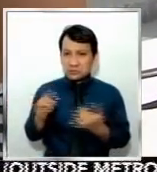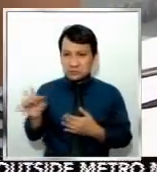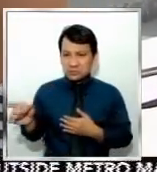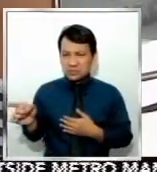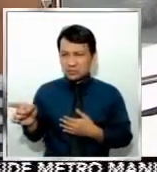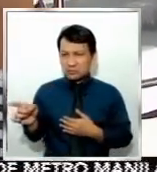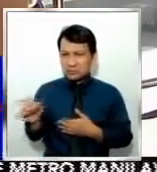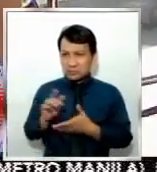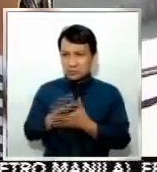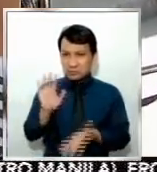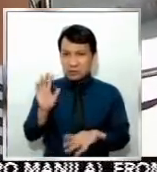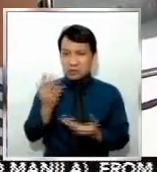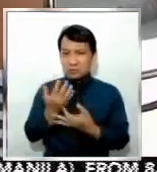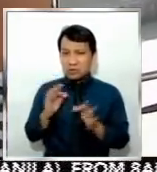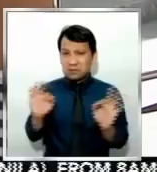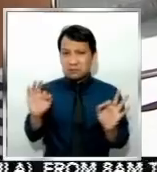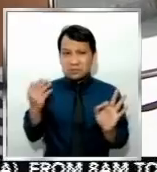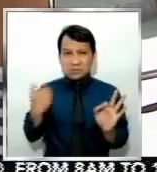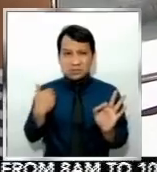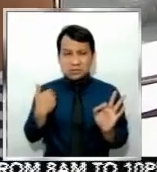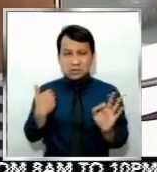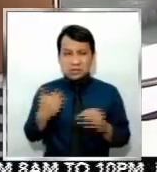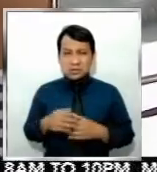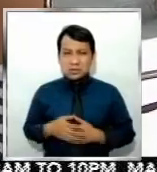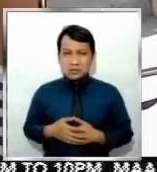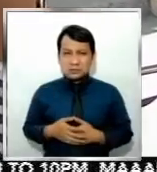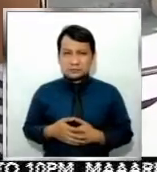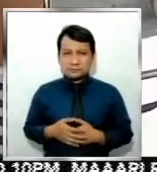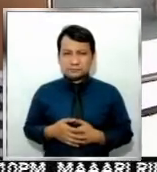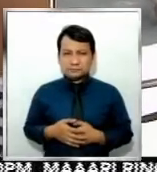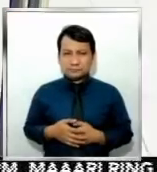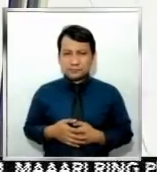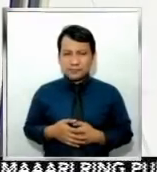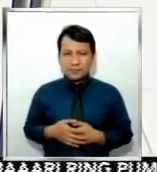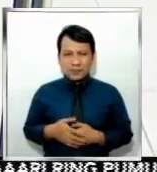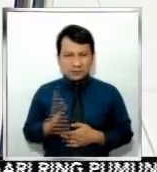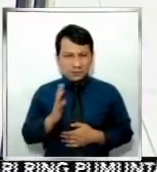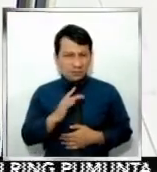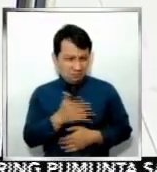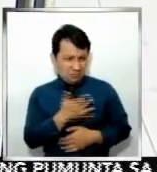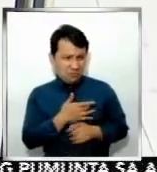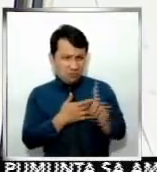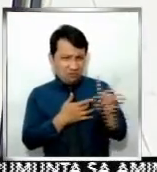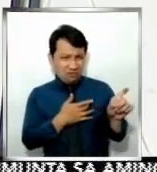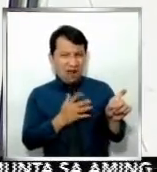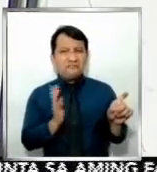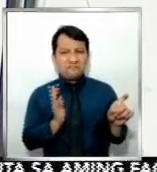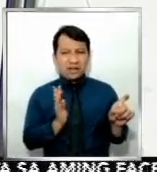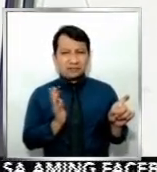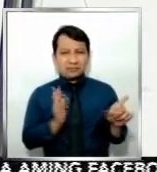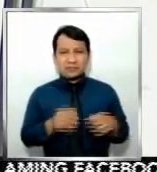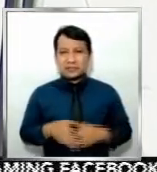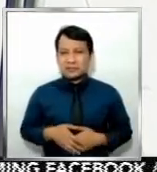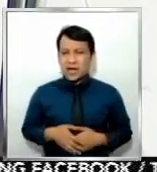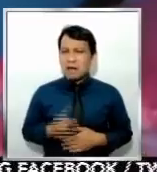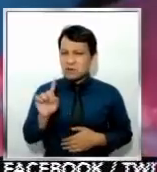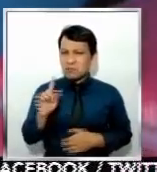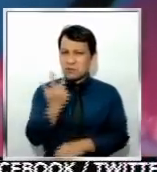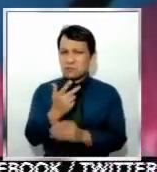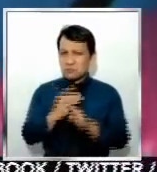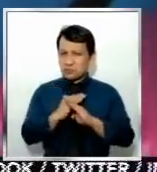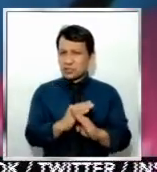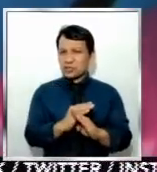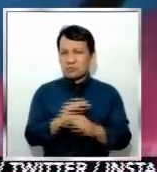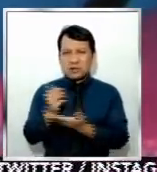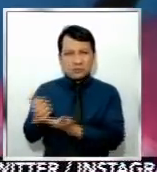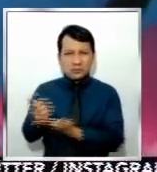libre. Kamusta naman? Mabilis mo ba? Ayos naman. Bukod sa proteksyon, may isa pa raw na maitutulong ang bakuna sa